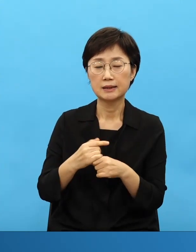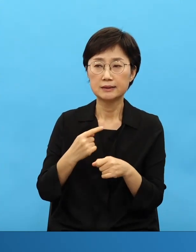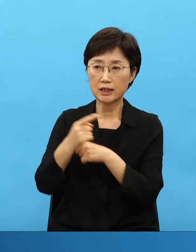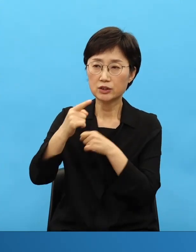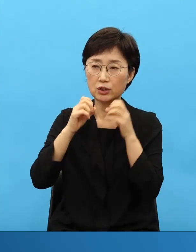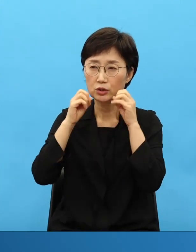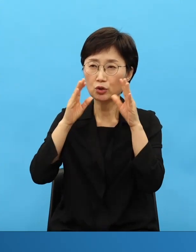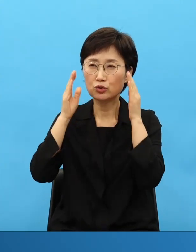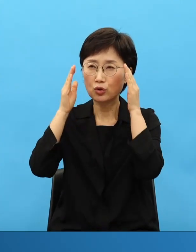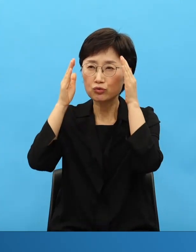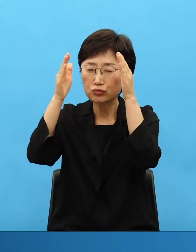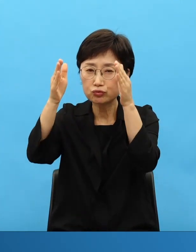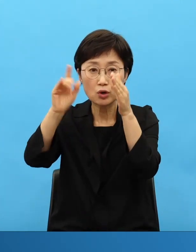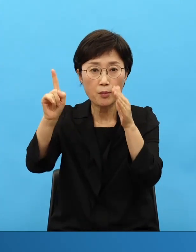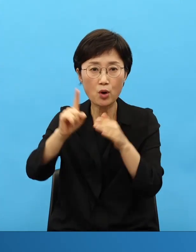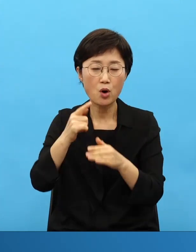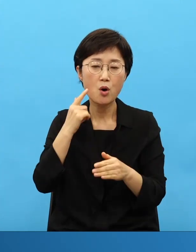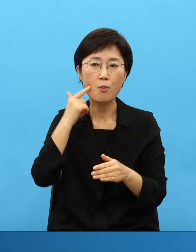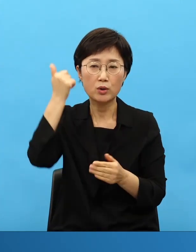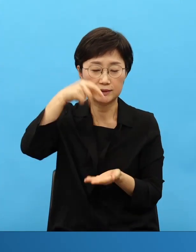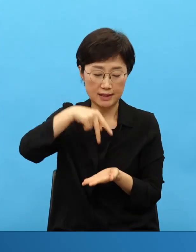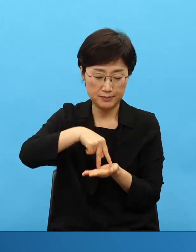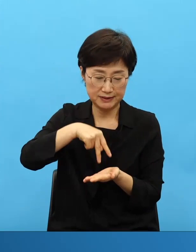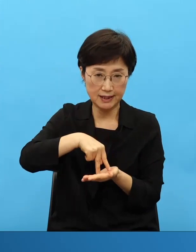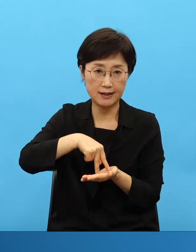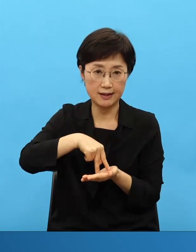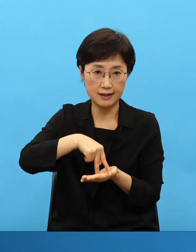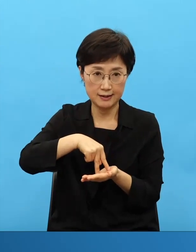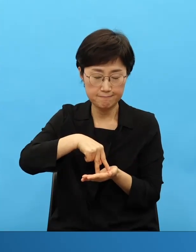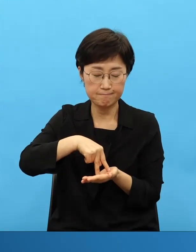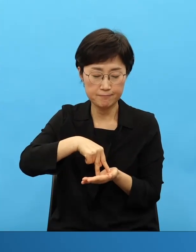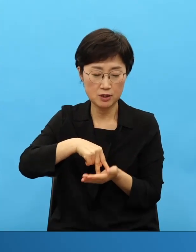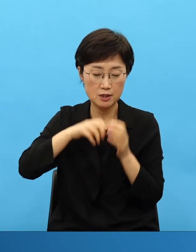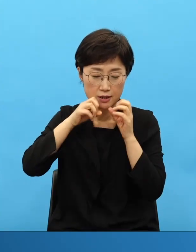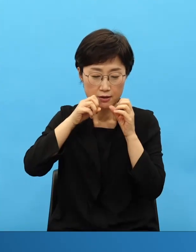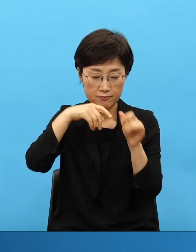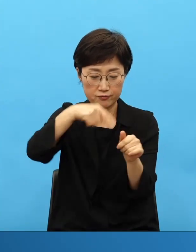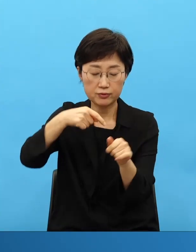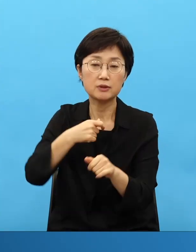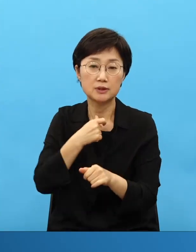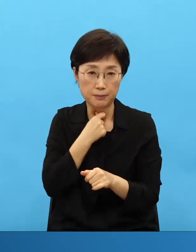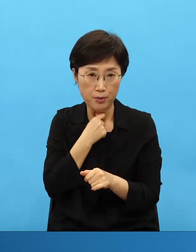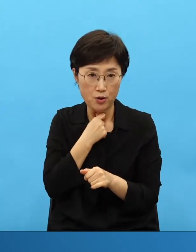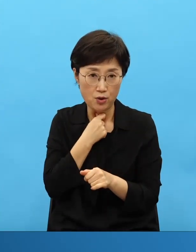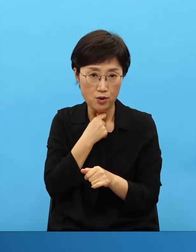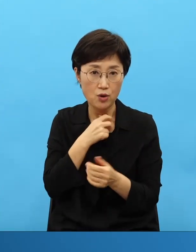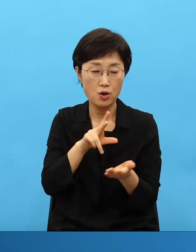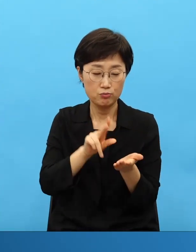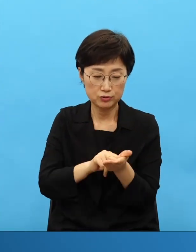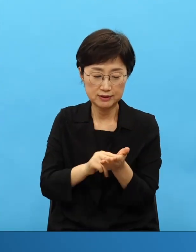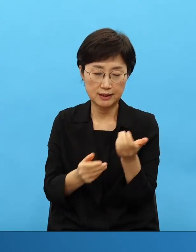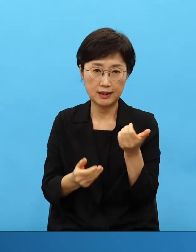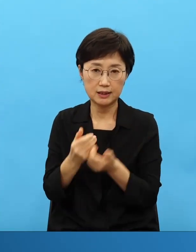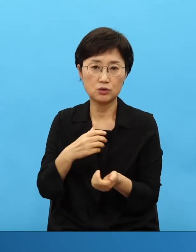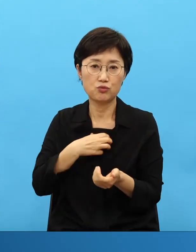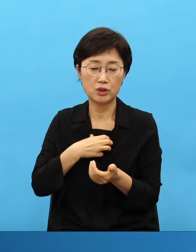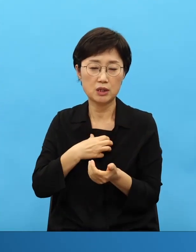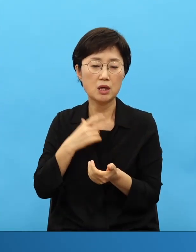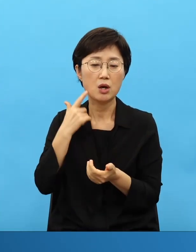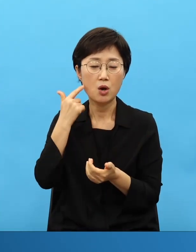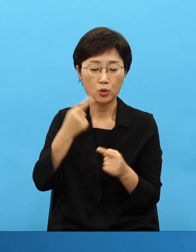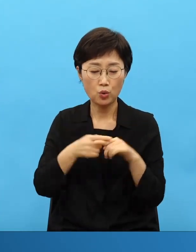방향이 목회 차원에서 깊이 있게 선포되는 목회 사모원은 문제, 갈등, 위기의 목회란 주제로